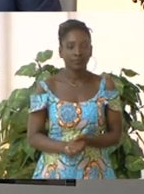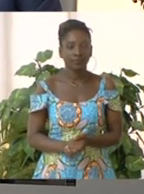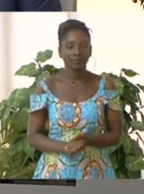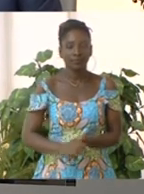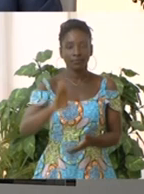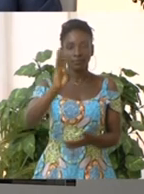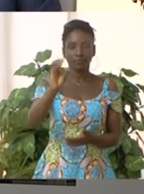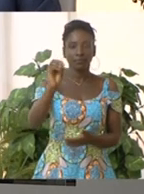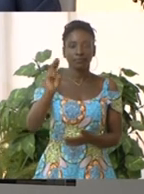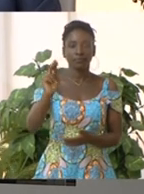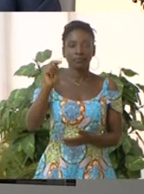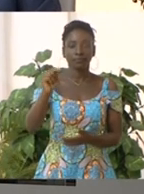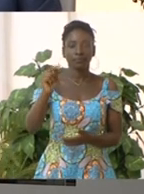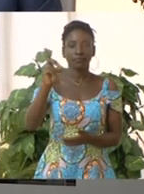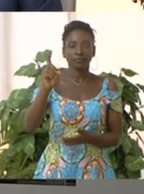Boundiali,